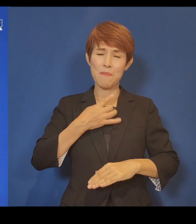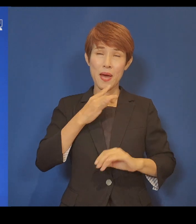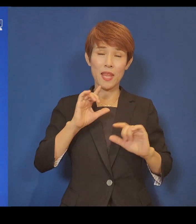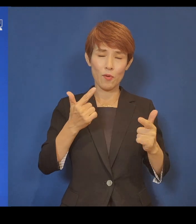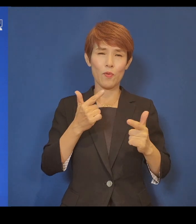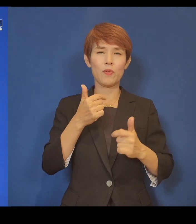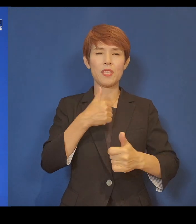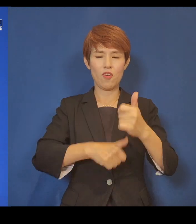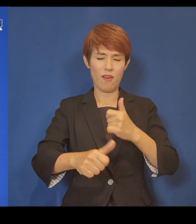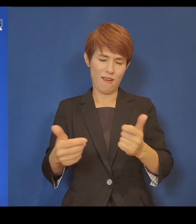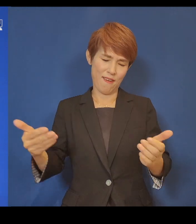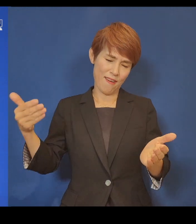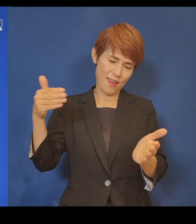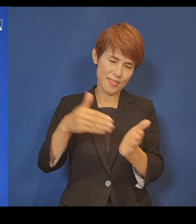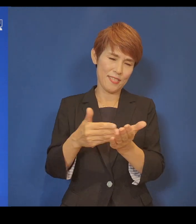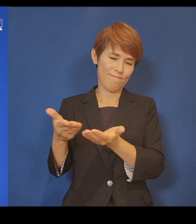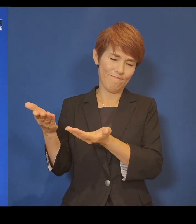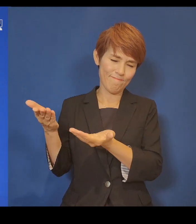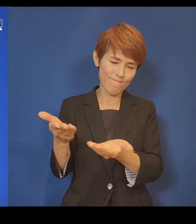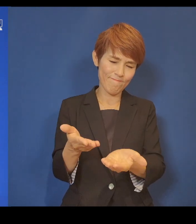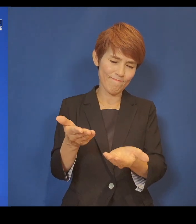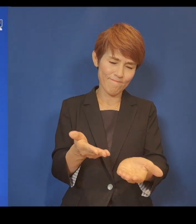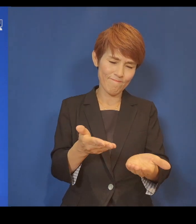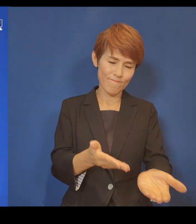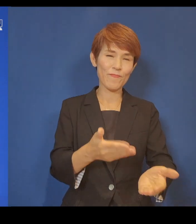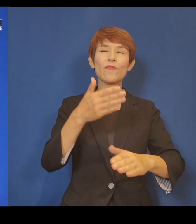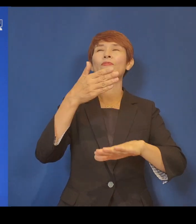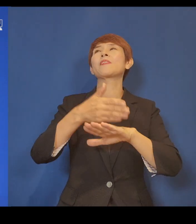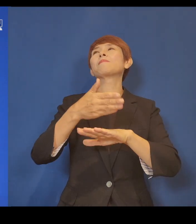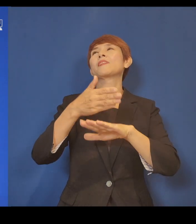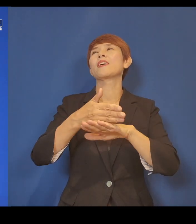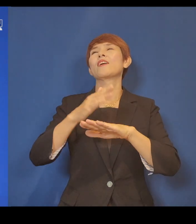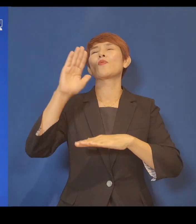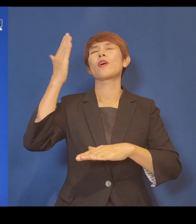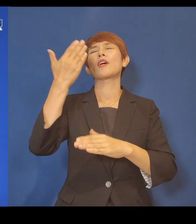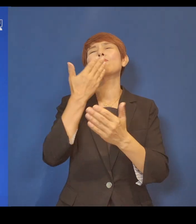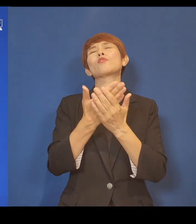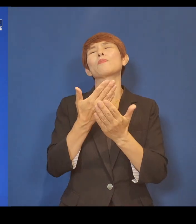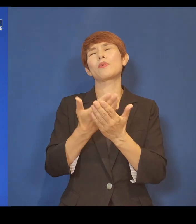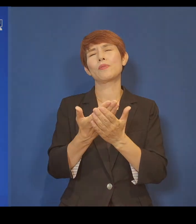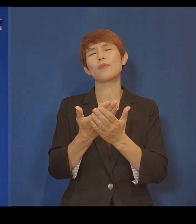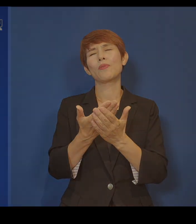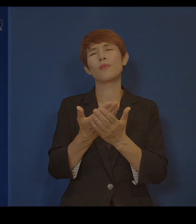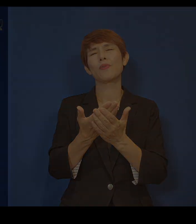않고 내 자녀들에게까지 흐르는 대를 잇는 감사가 되게 해 주시옵소서.